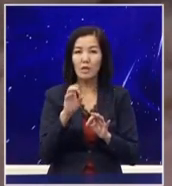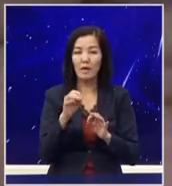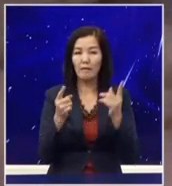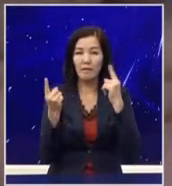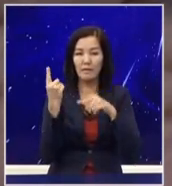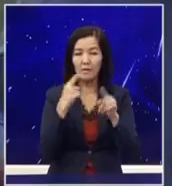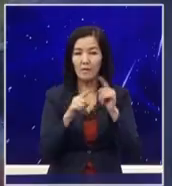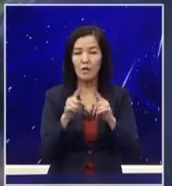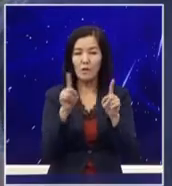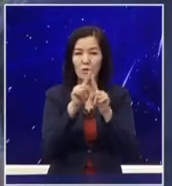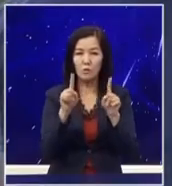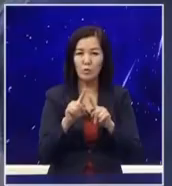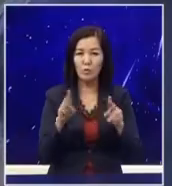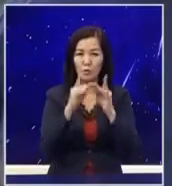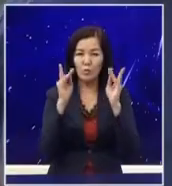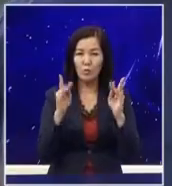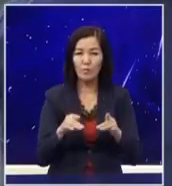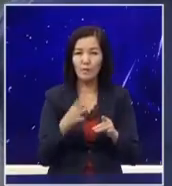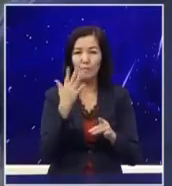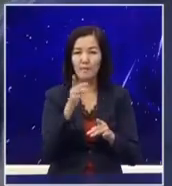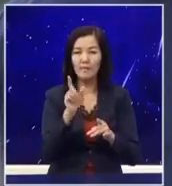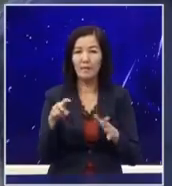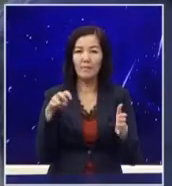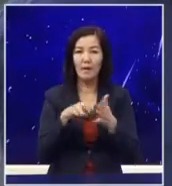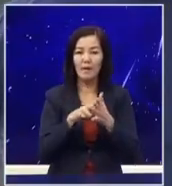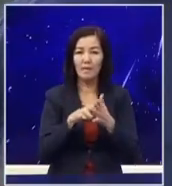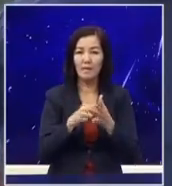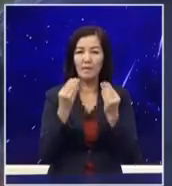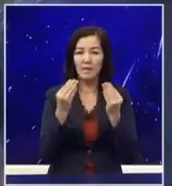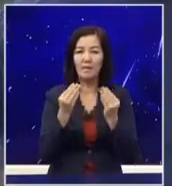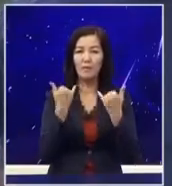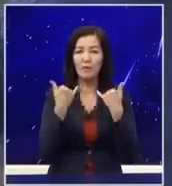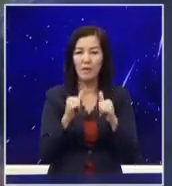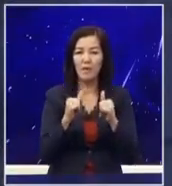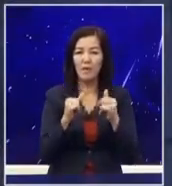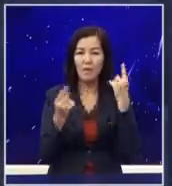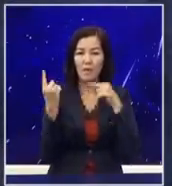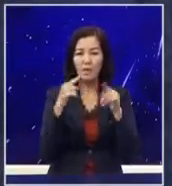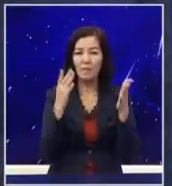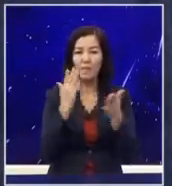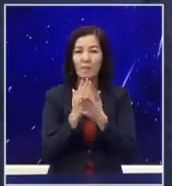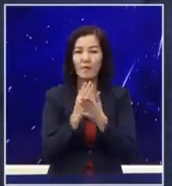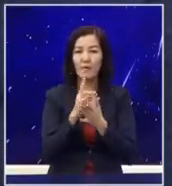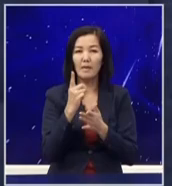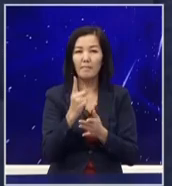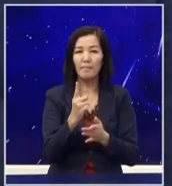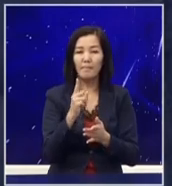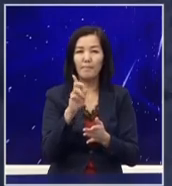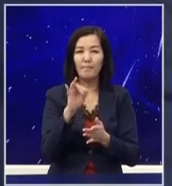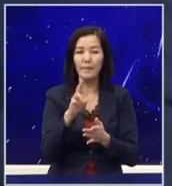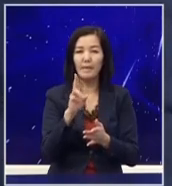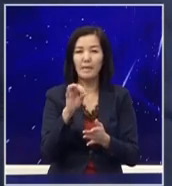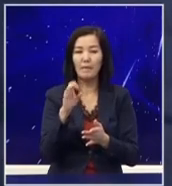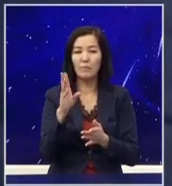«Жұлдыз көпір», «Бесеудің хаты» дейтін керемет шығармалары болды, бұл тарихи шығармалар. «Бір кем дүние» деген бұл